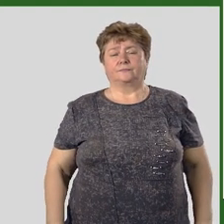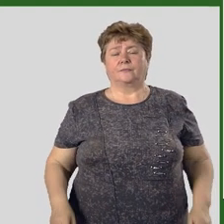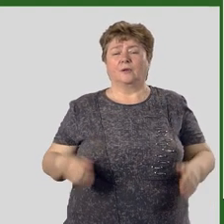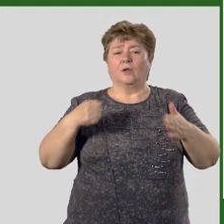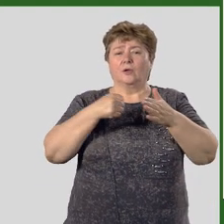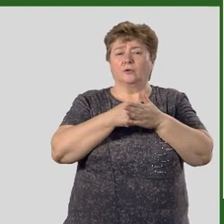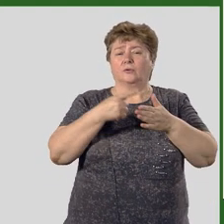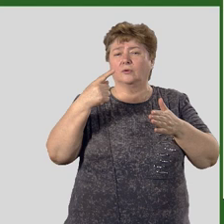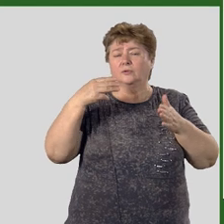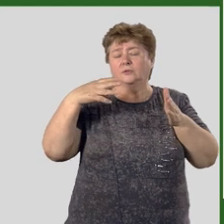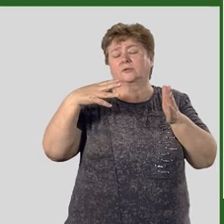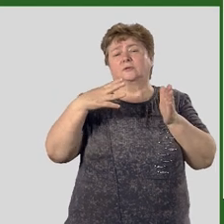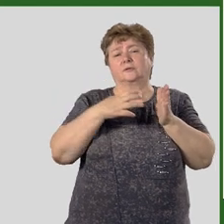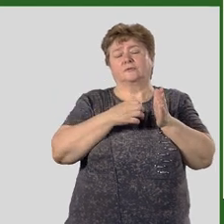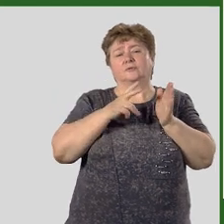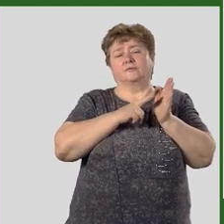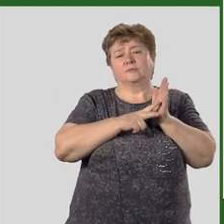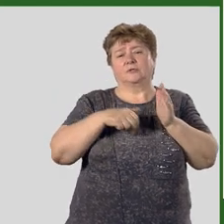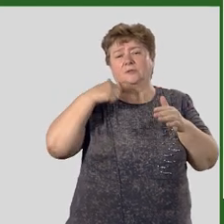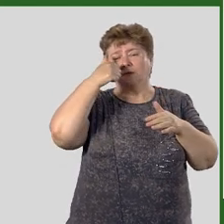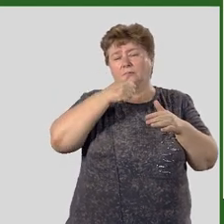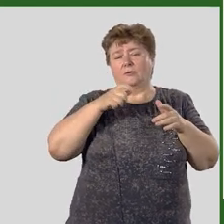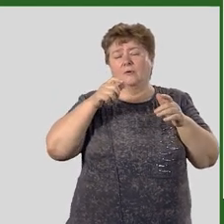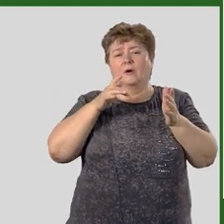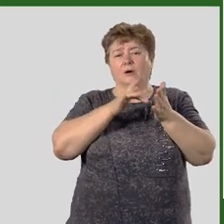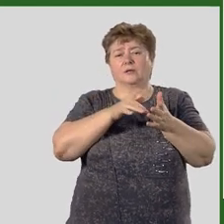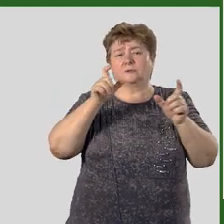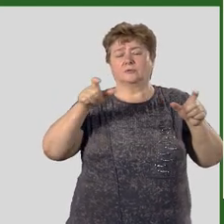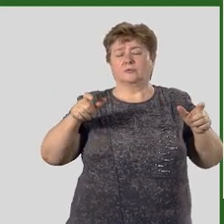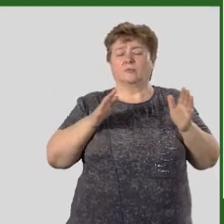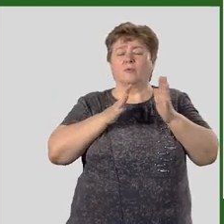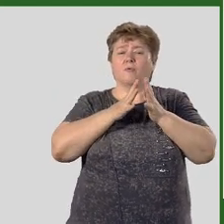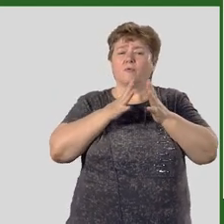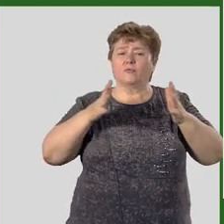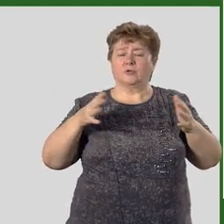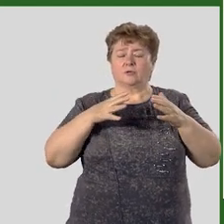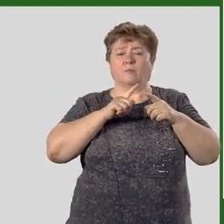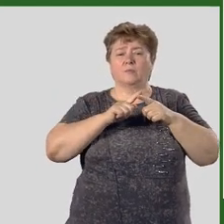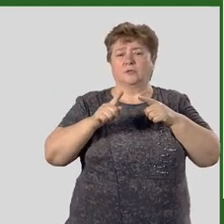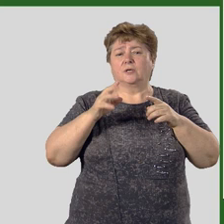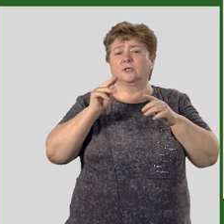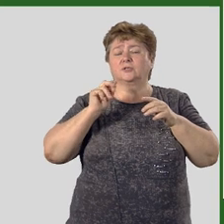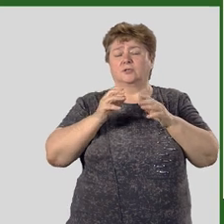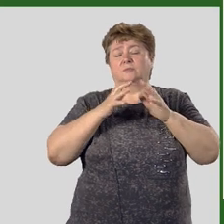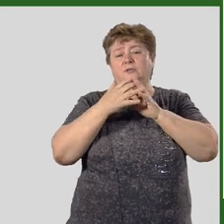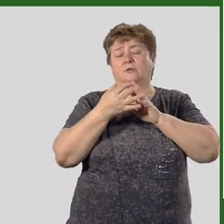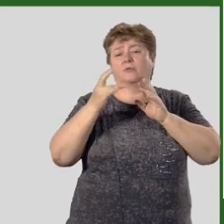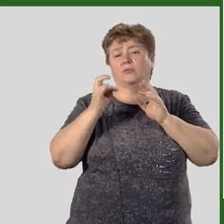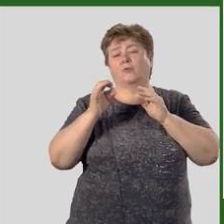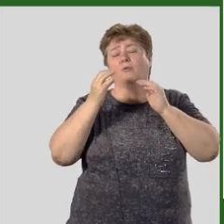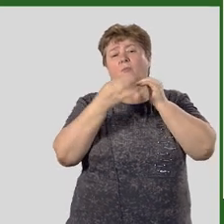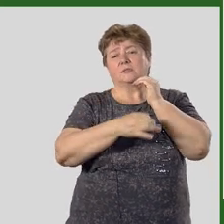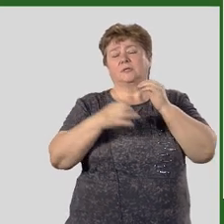До 1980-х годов городское население росло быстрее, чем сельское, но в